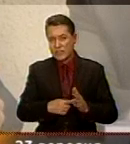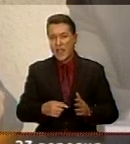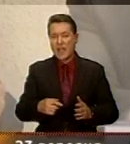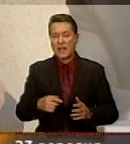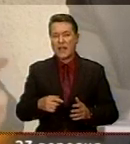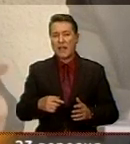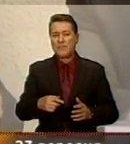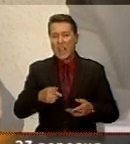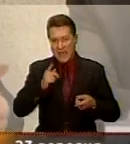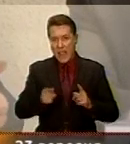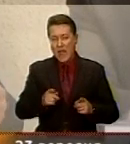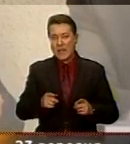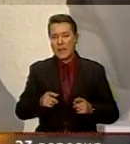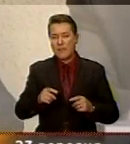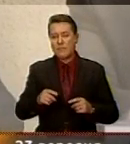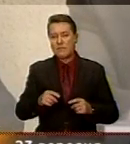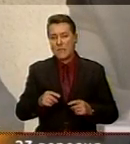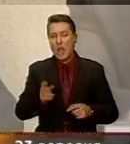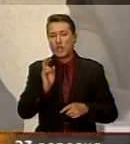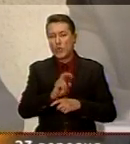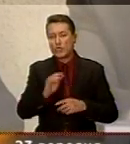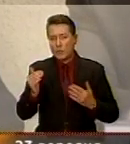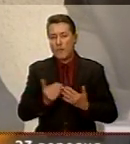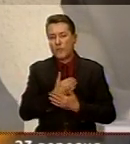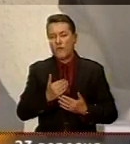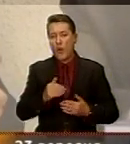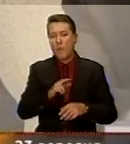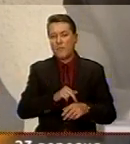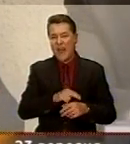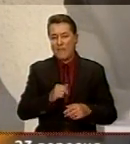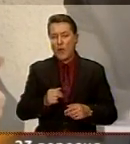реальним доступом, новим доступом нової правоохоронної системи до громадян.